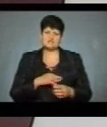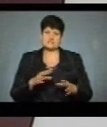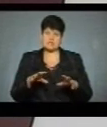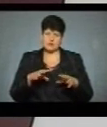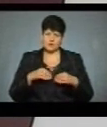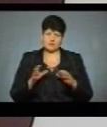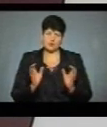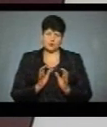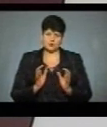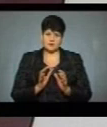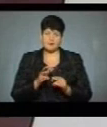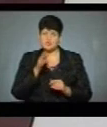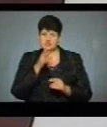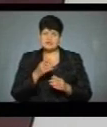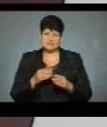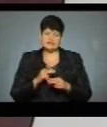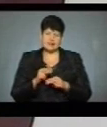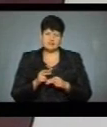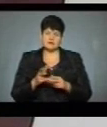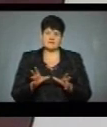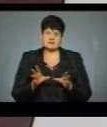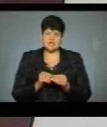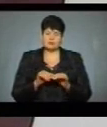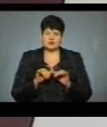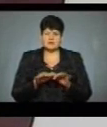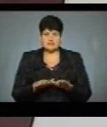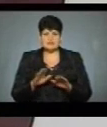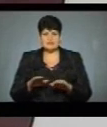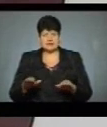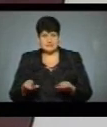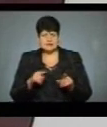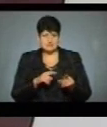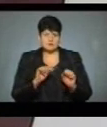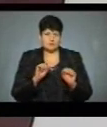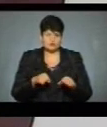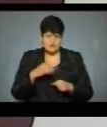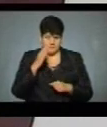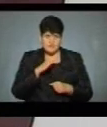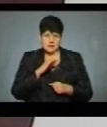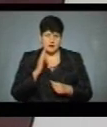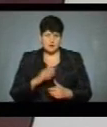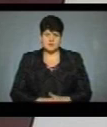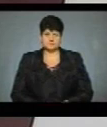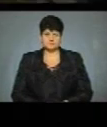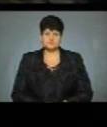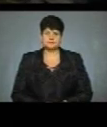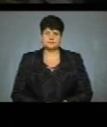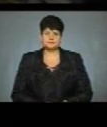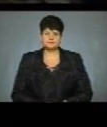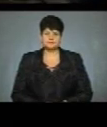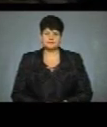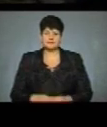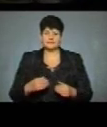опікунства. Під час тренінгів моделювали ситуацію взаємодії дітей з їхніми можливими прийомними батьками. Власне,